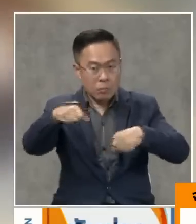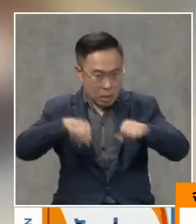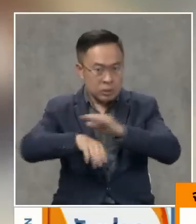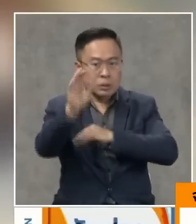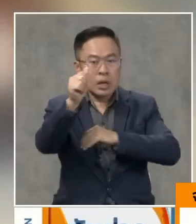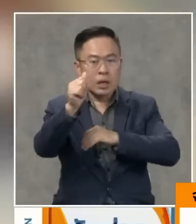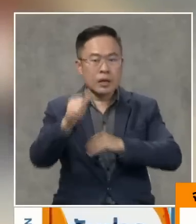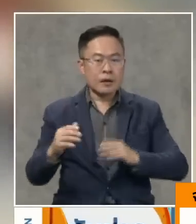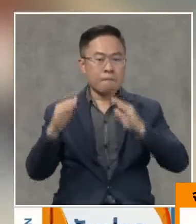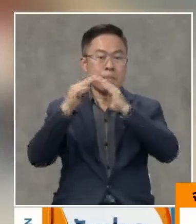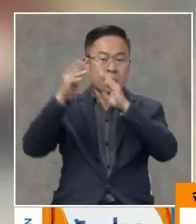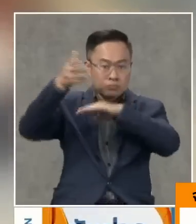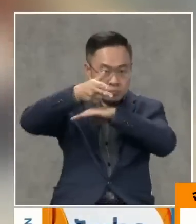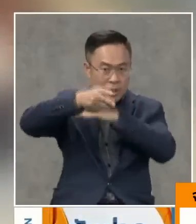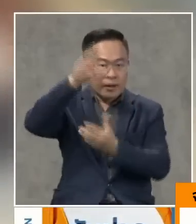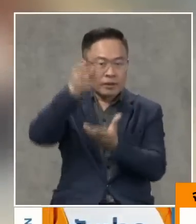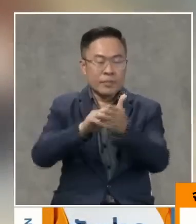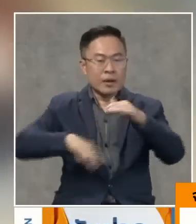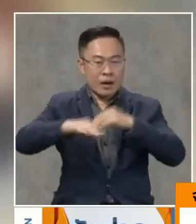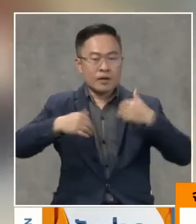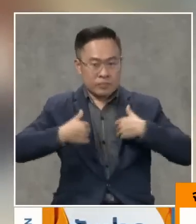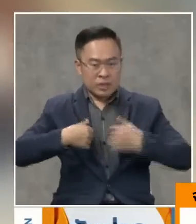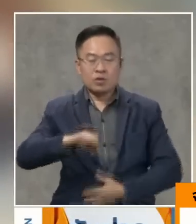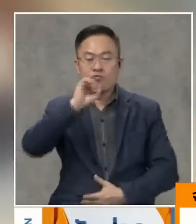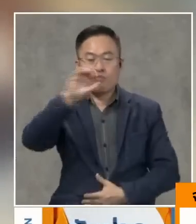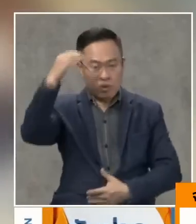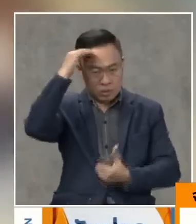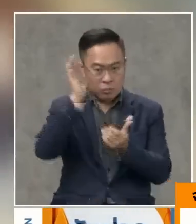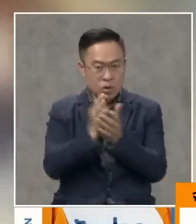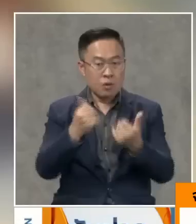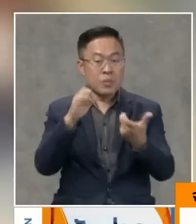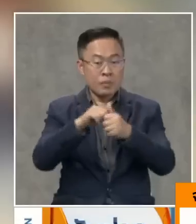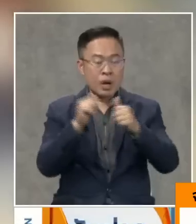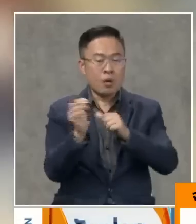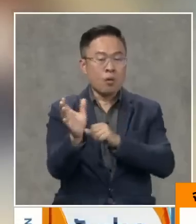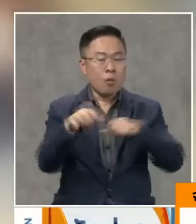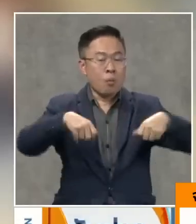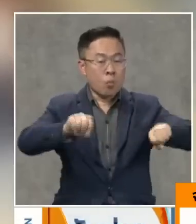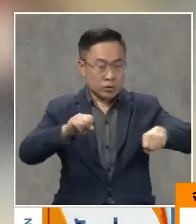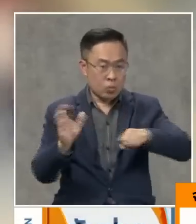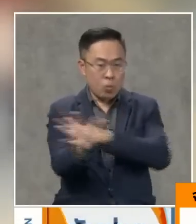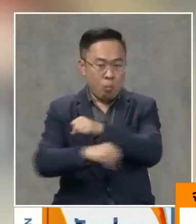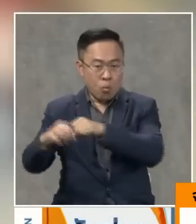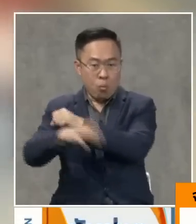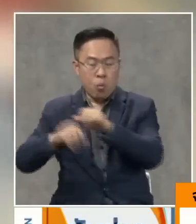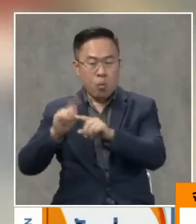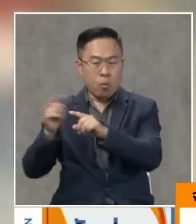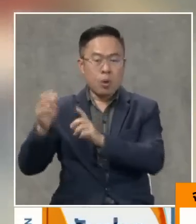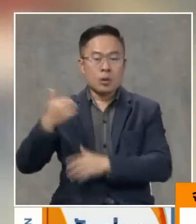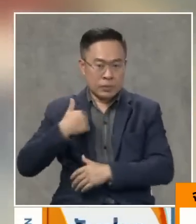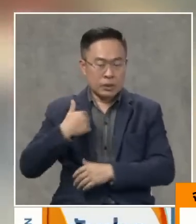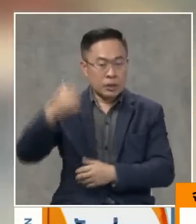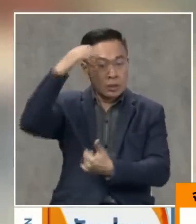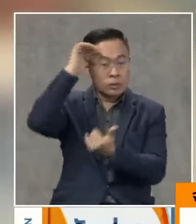าพได้ชัดเจนนะคะชาวบ้านก็มาร้องเรียนละค่ะบอกว่าเสียหายมีหลายคันด้วยนะคะที่เจอเหตุการณ์แบบนี้อ่ะตำรวจก็ไม่